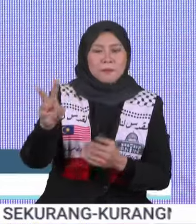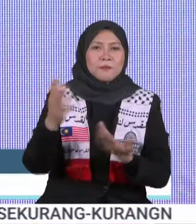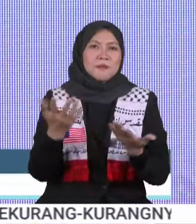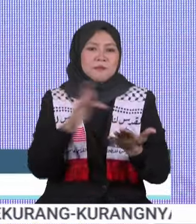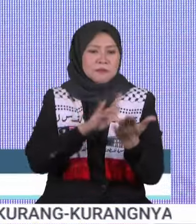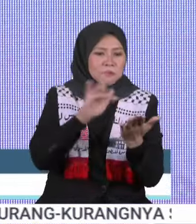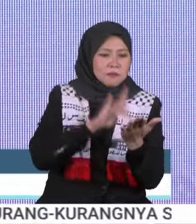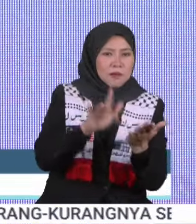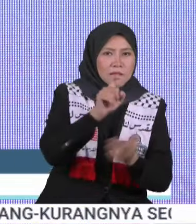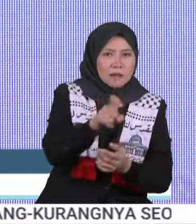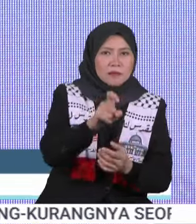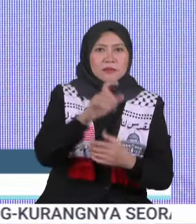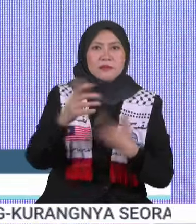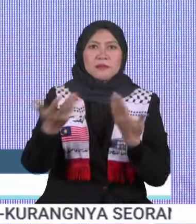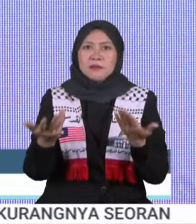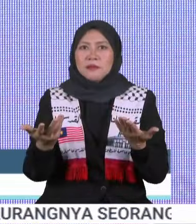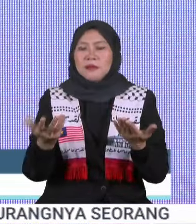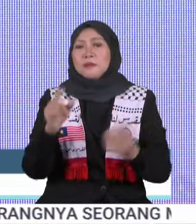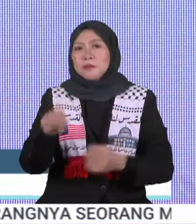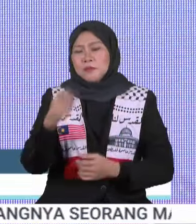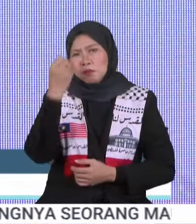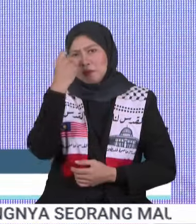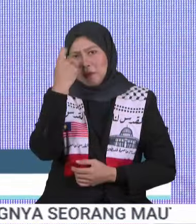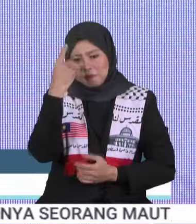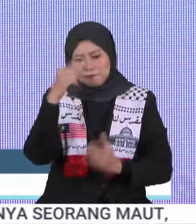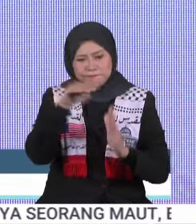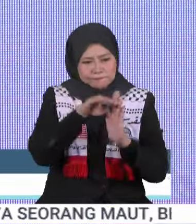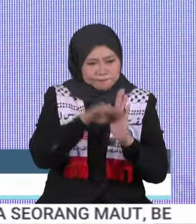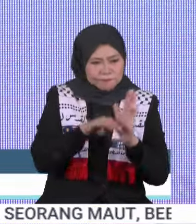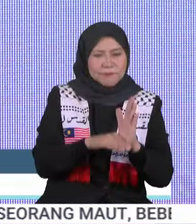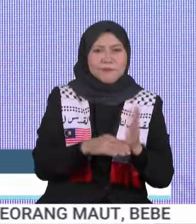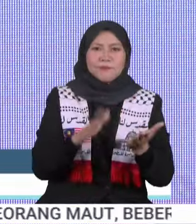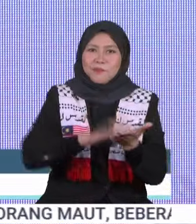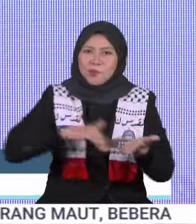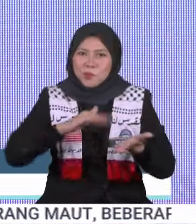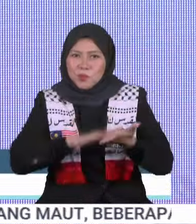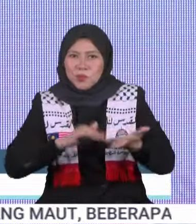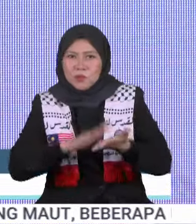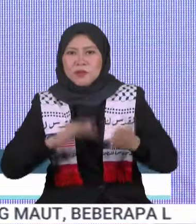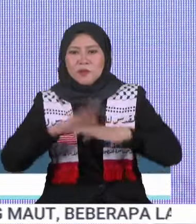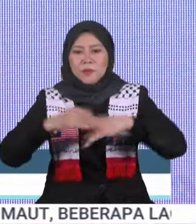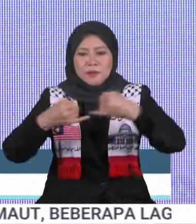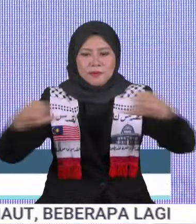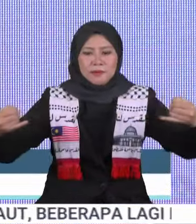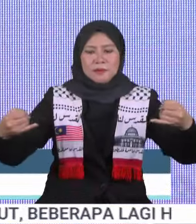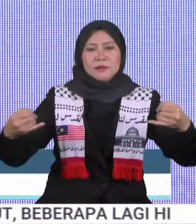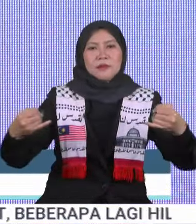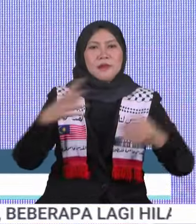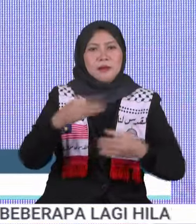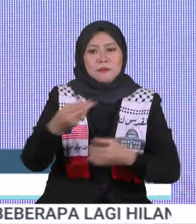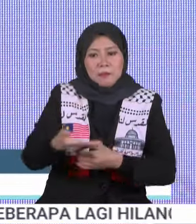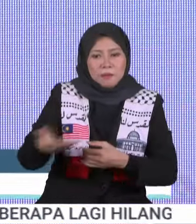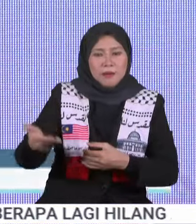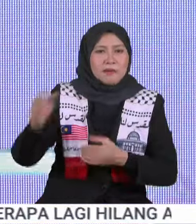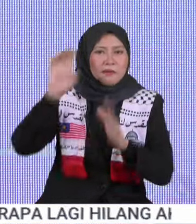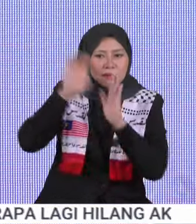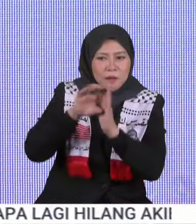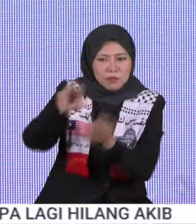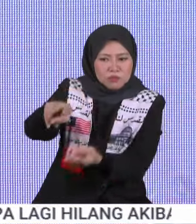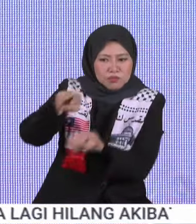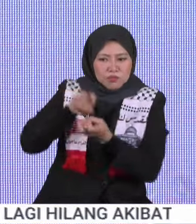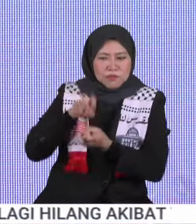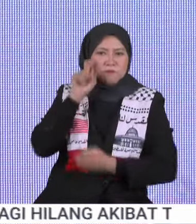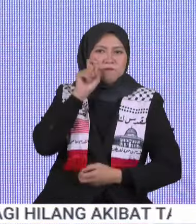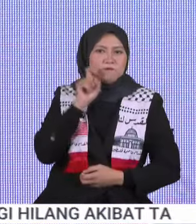X tapi semua platform, faham bahawa beberapa perkara termasuk judi dalam talian, termasuk bahan-bahan lucah dan